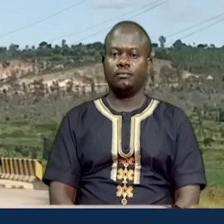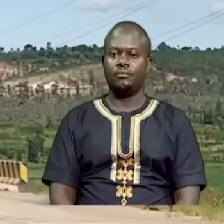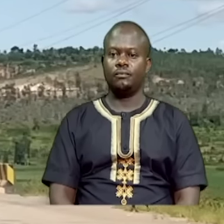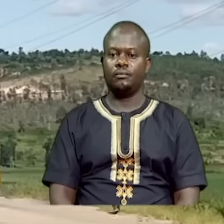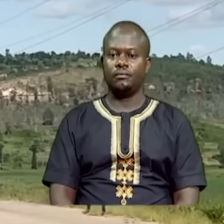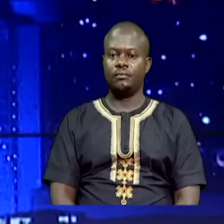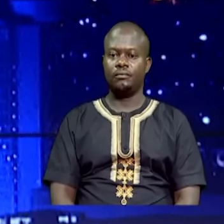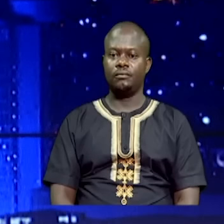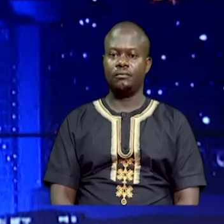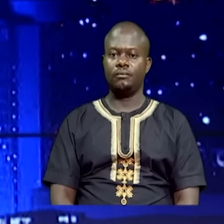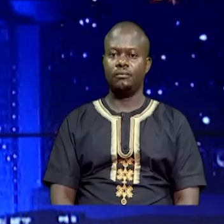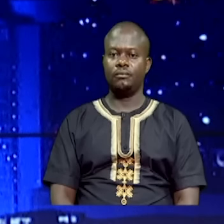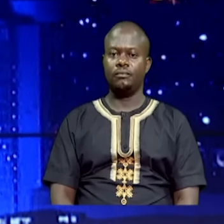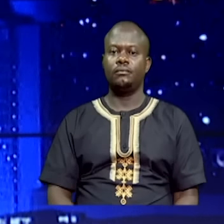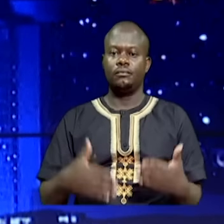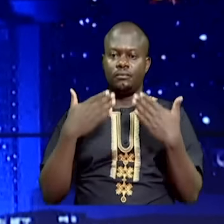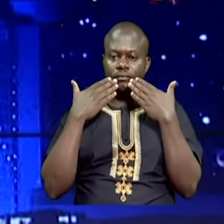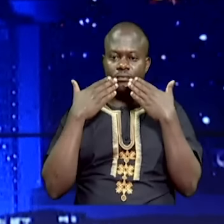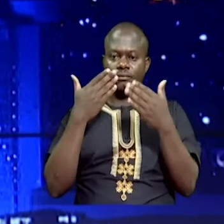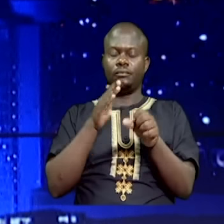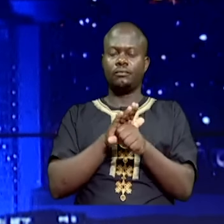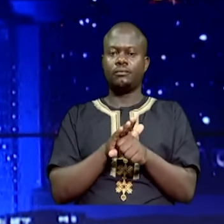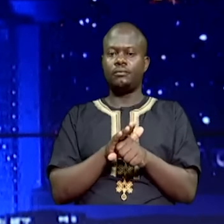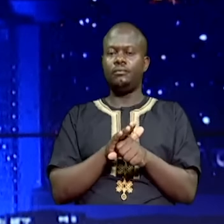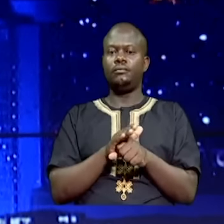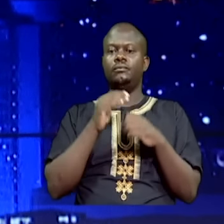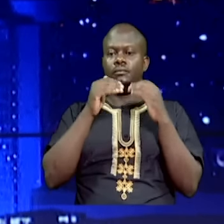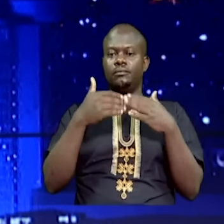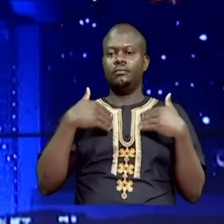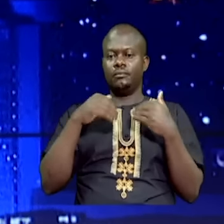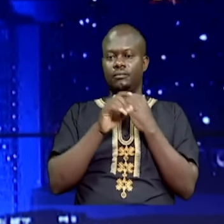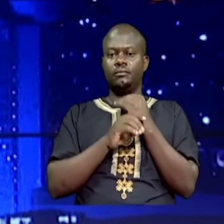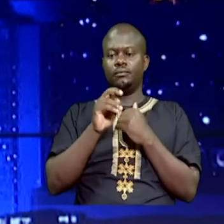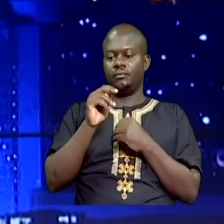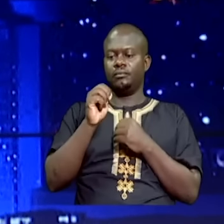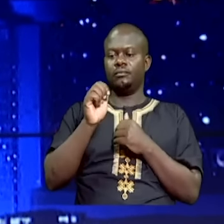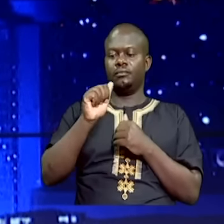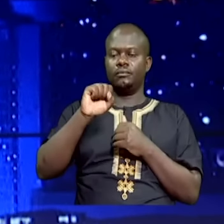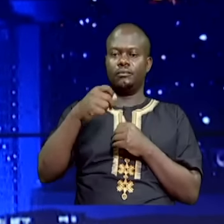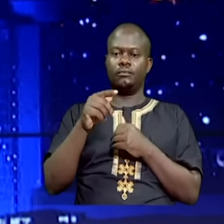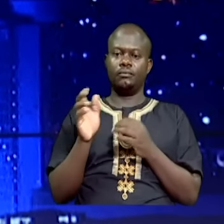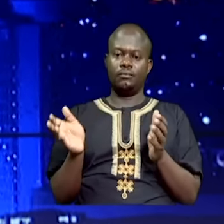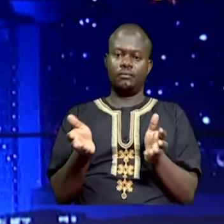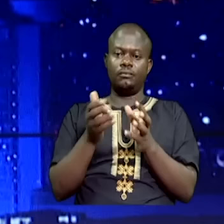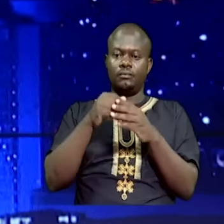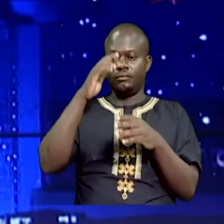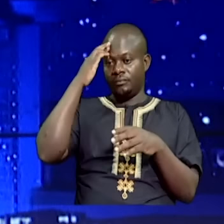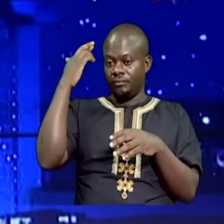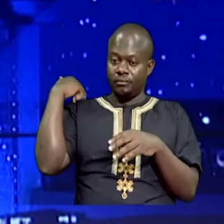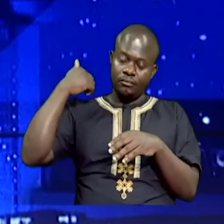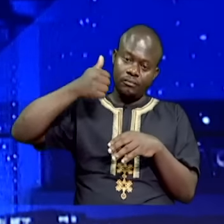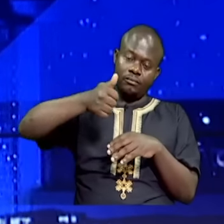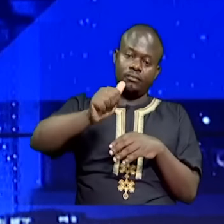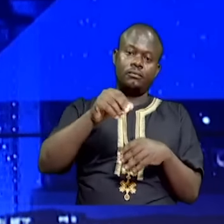ka Nyanza akoze cyane consulate inzego z'ubuzima mu karere ka Nyamasheke zo zirashishikarizwa kwibuka inshingano zazo